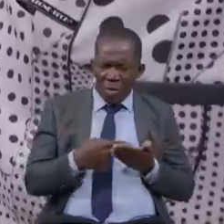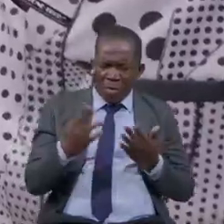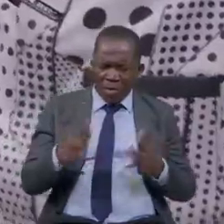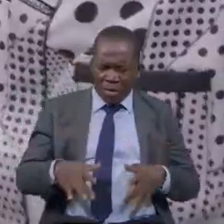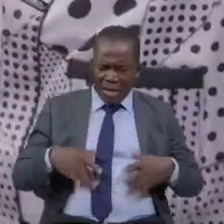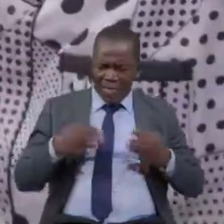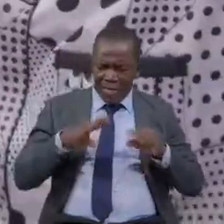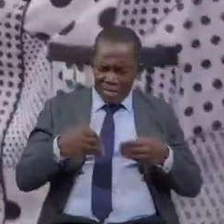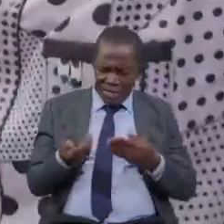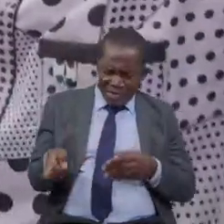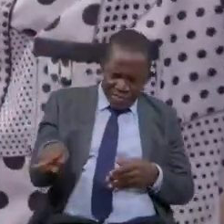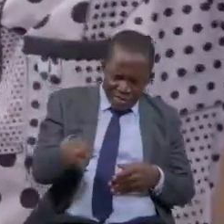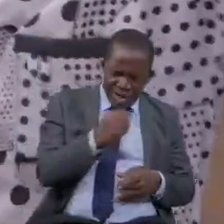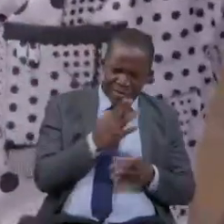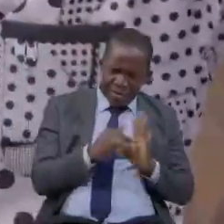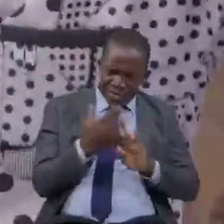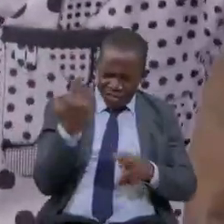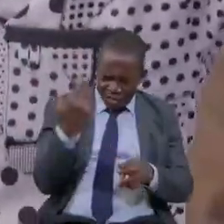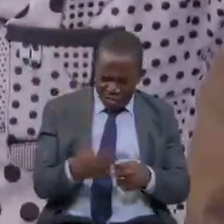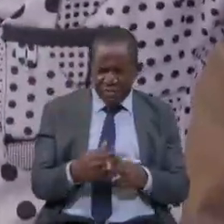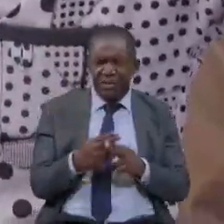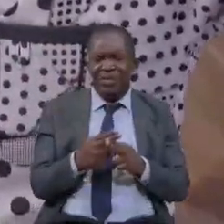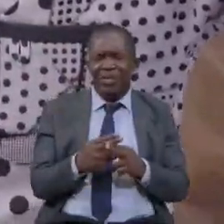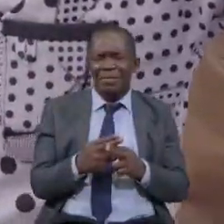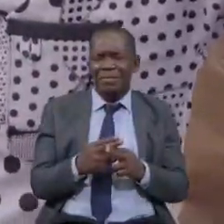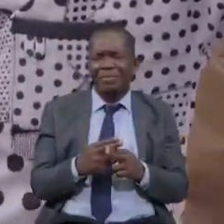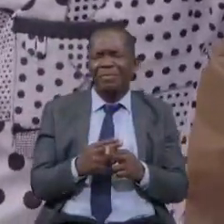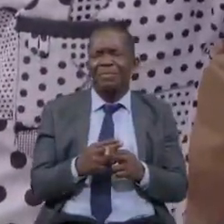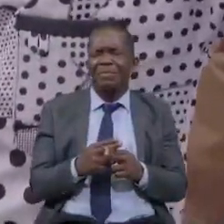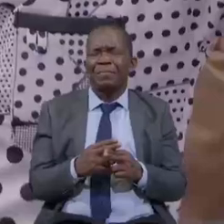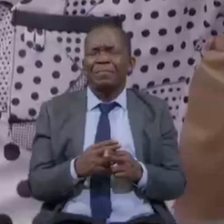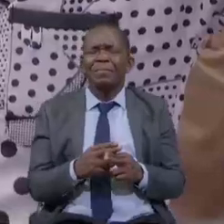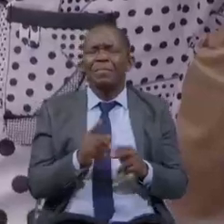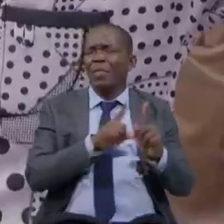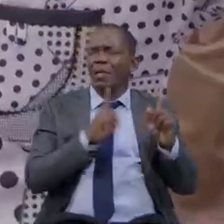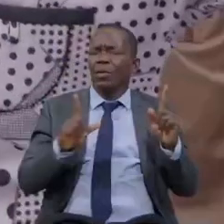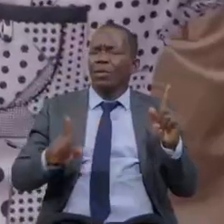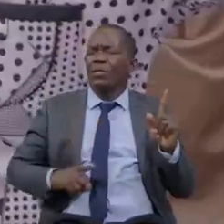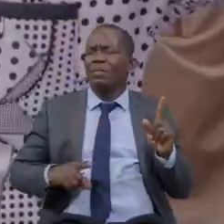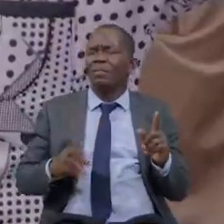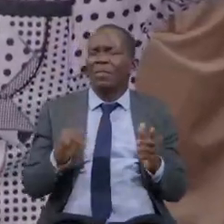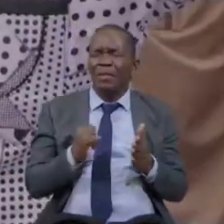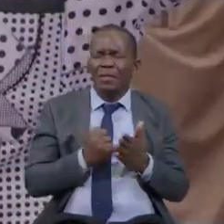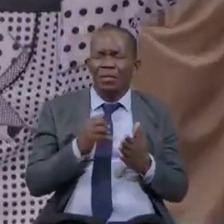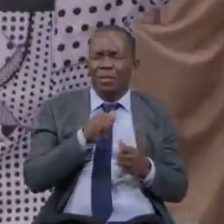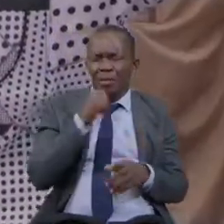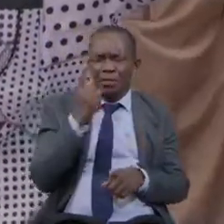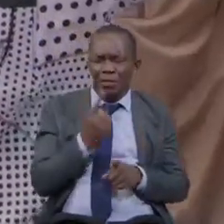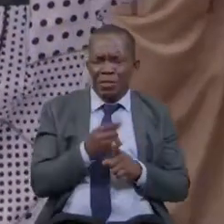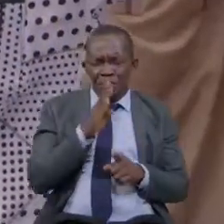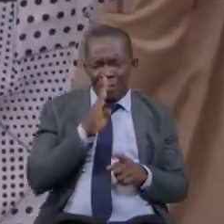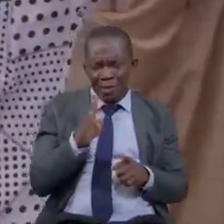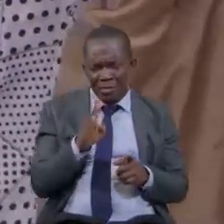de Jésus. Seigneur, ce ne serait pas seulement une sanctification dans